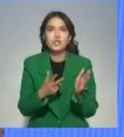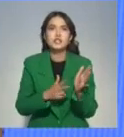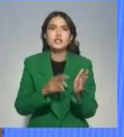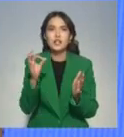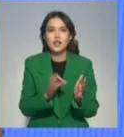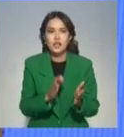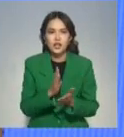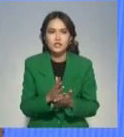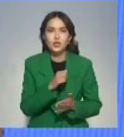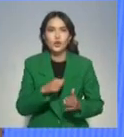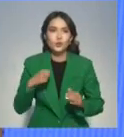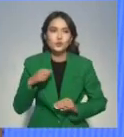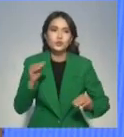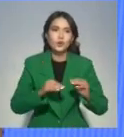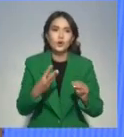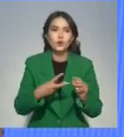33.8%, өзін өзі құрметтеу